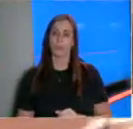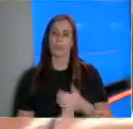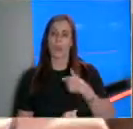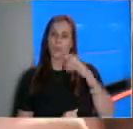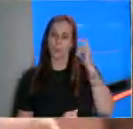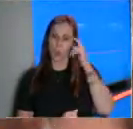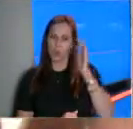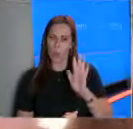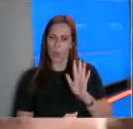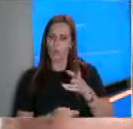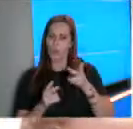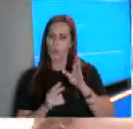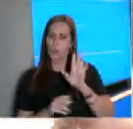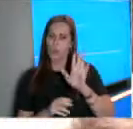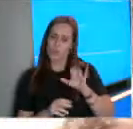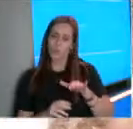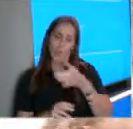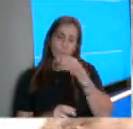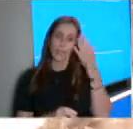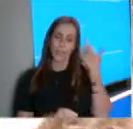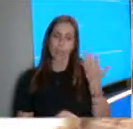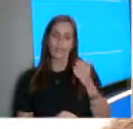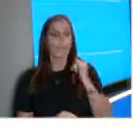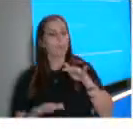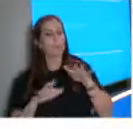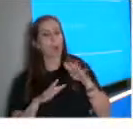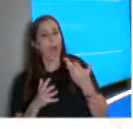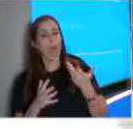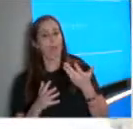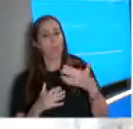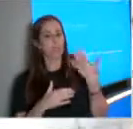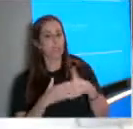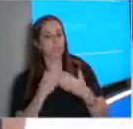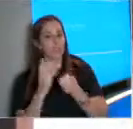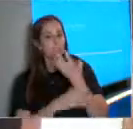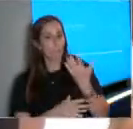אני חושב שהם יכלו להיות יותר טובות. איזה ממשלה תקום לדעתך, יניב?